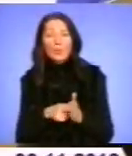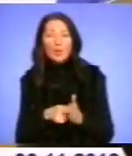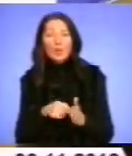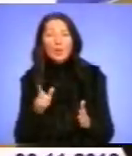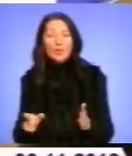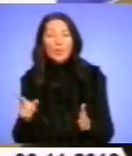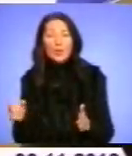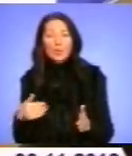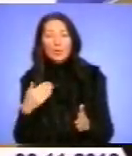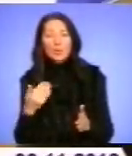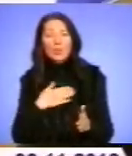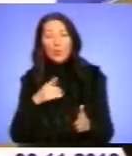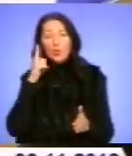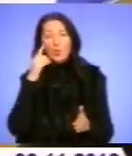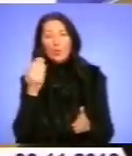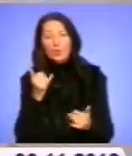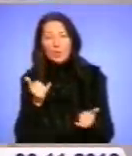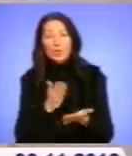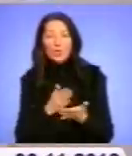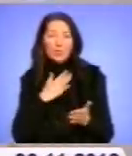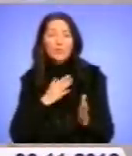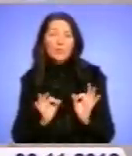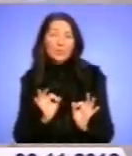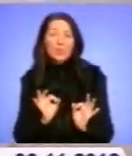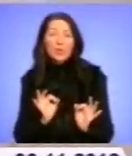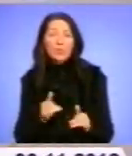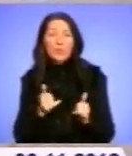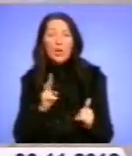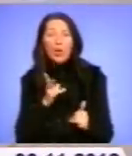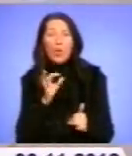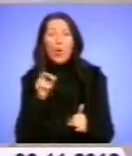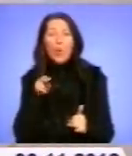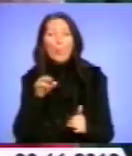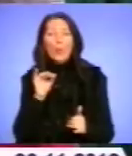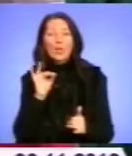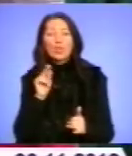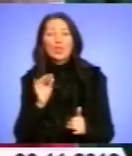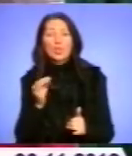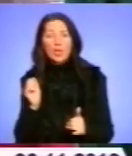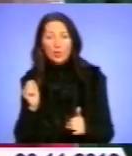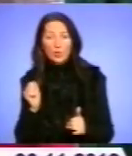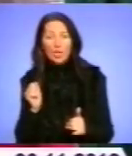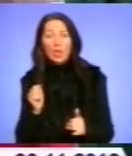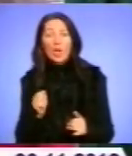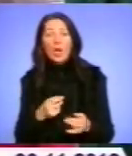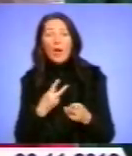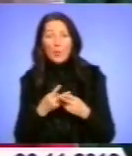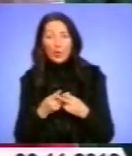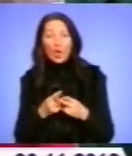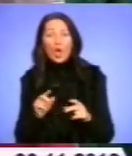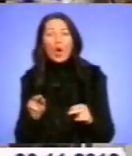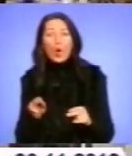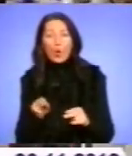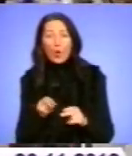мою думку, вони і зараз є задовільні. Для Копичинецької виправної колонії реформа пенітенціарної системи – це